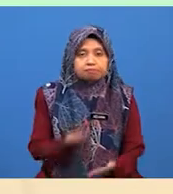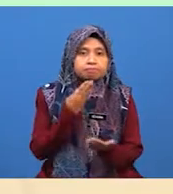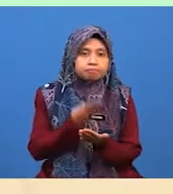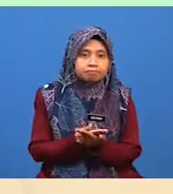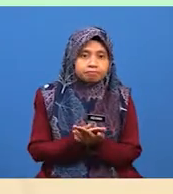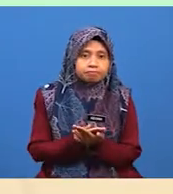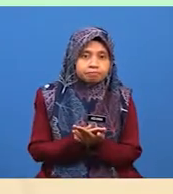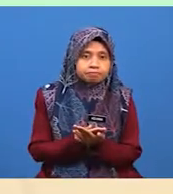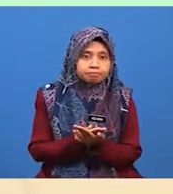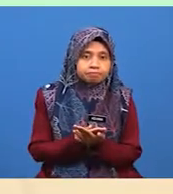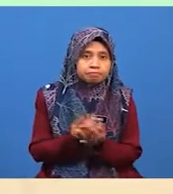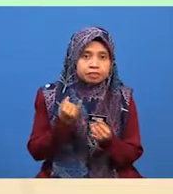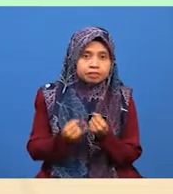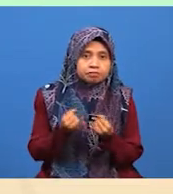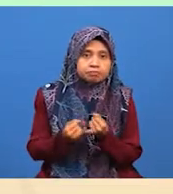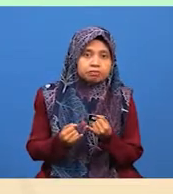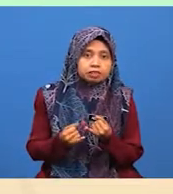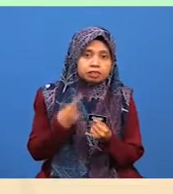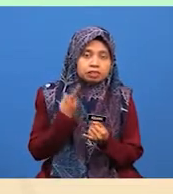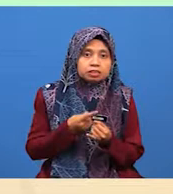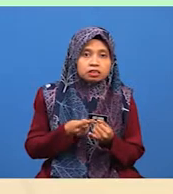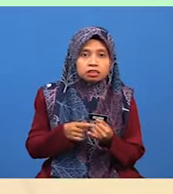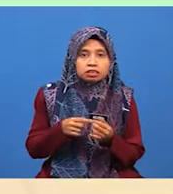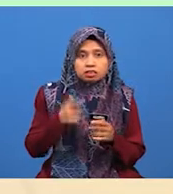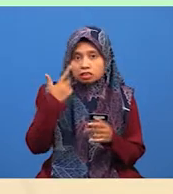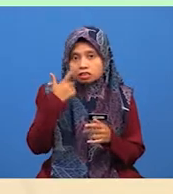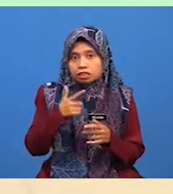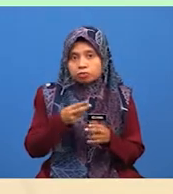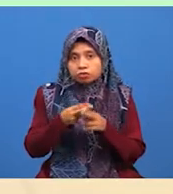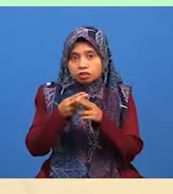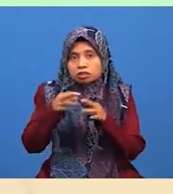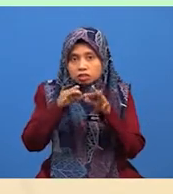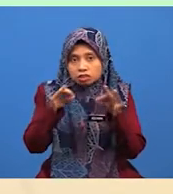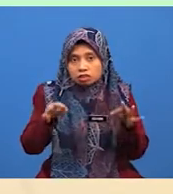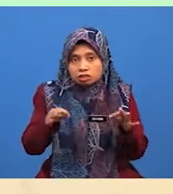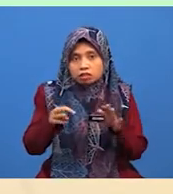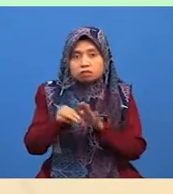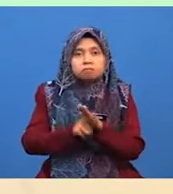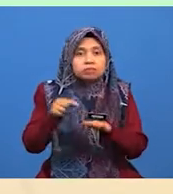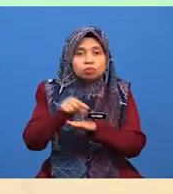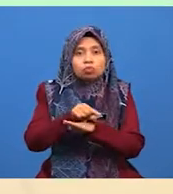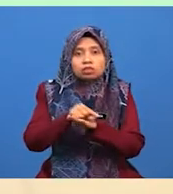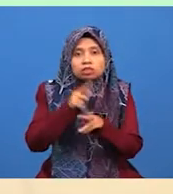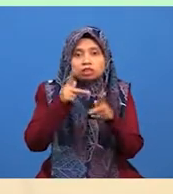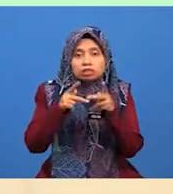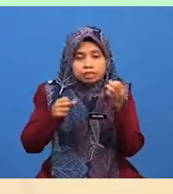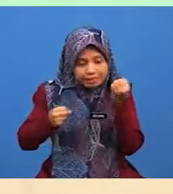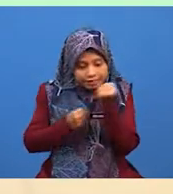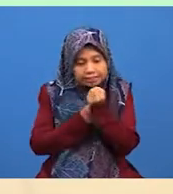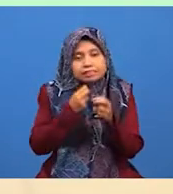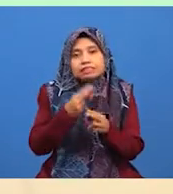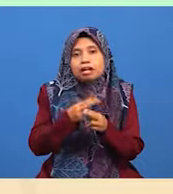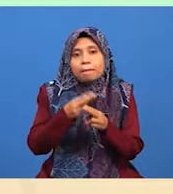Baiklah, akhir sekali kita lihat pula ayat menggunakan kata sendi